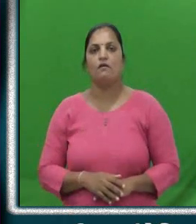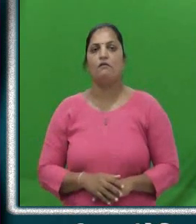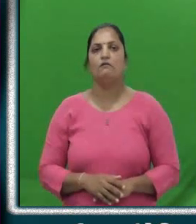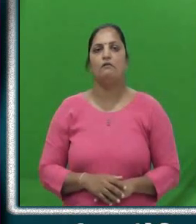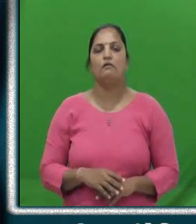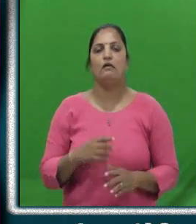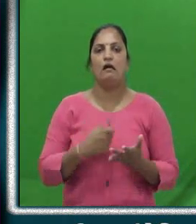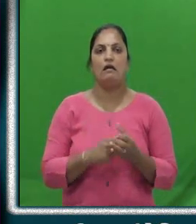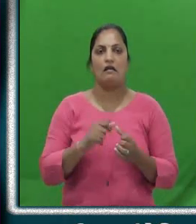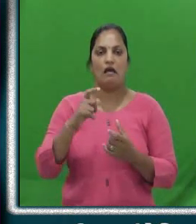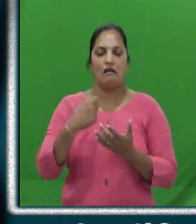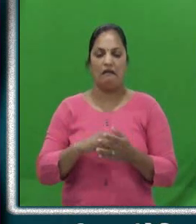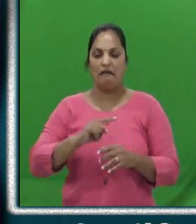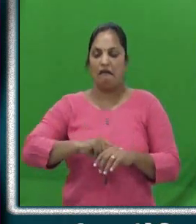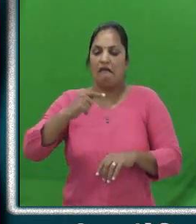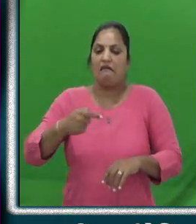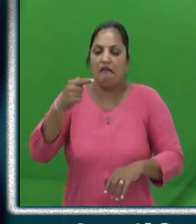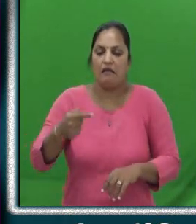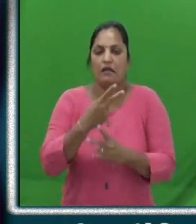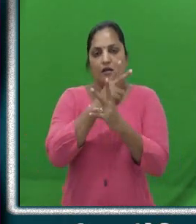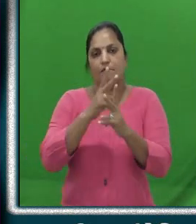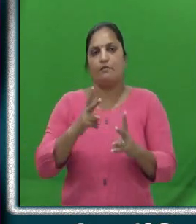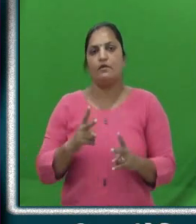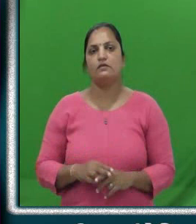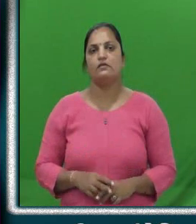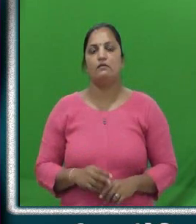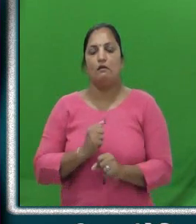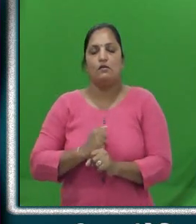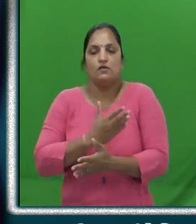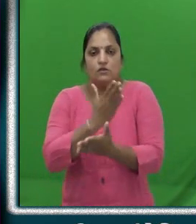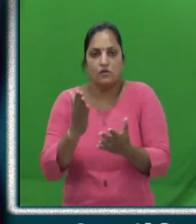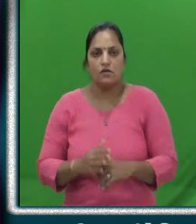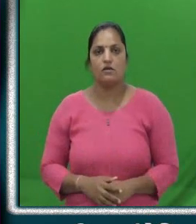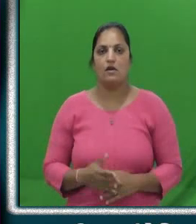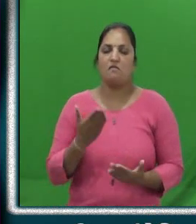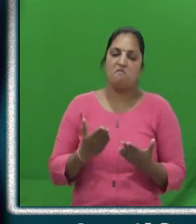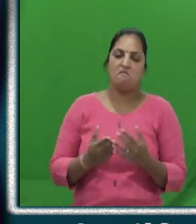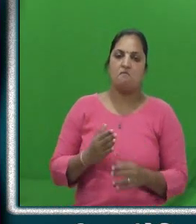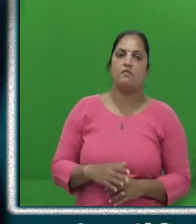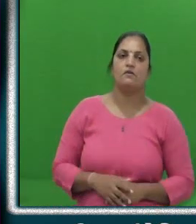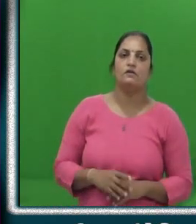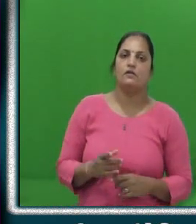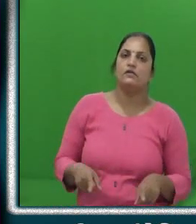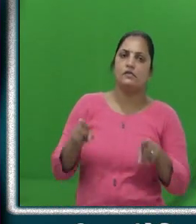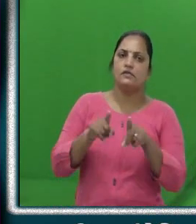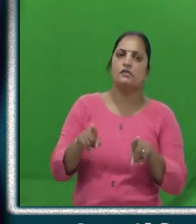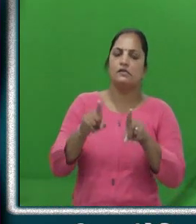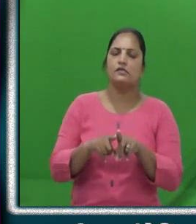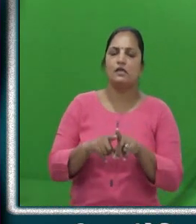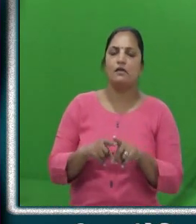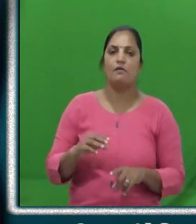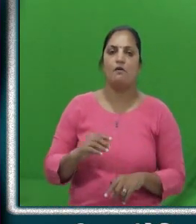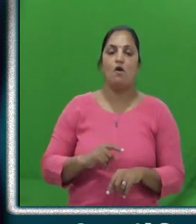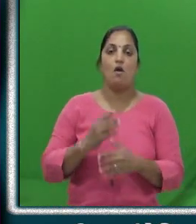નેવર સેલ્ડમ રેરલી યુઝ્યુઅલી જનરલી મોસ્ટલી બરાબર